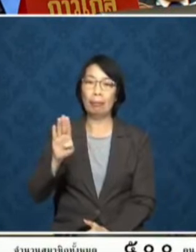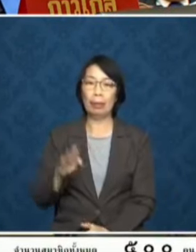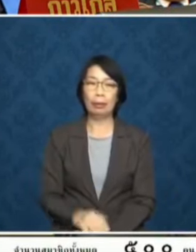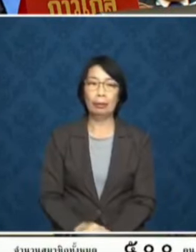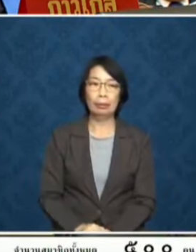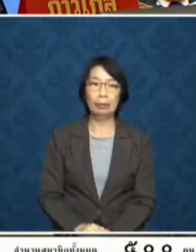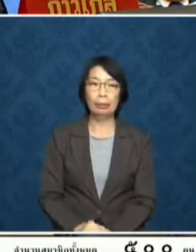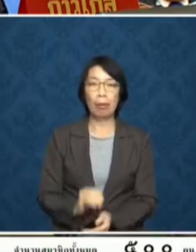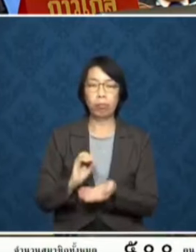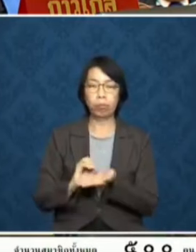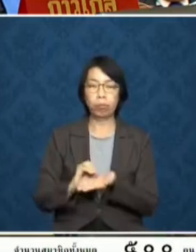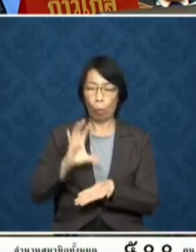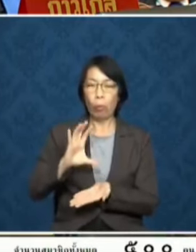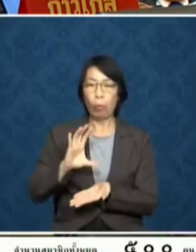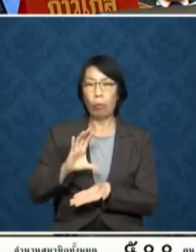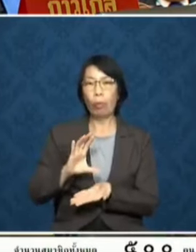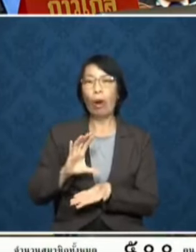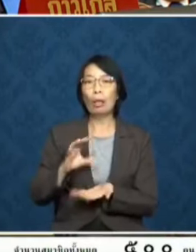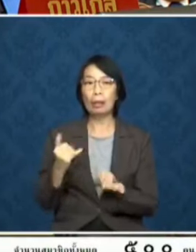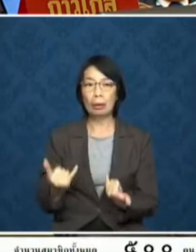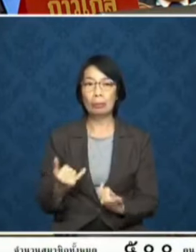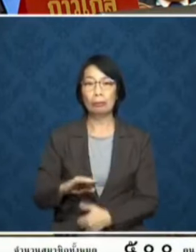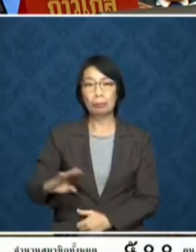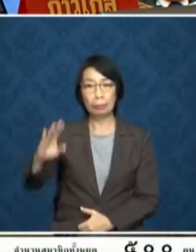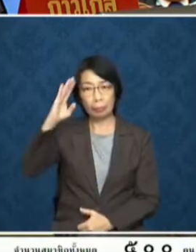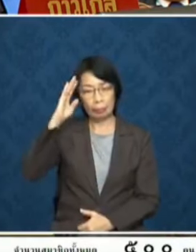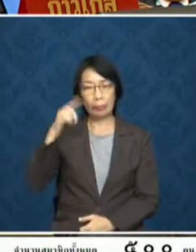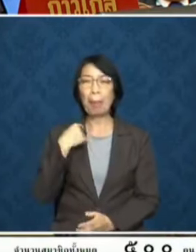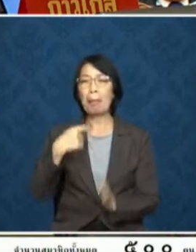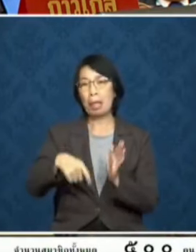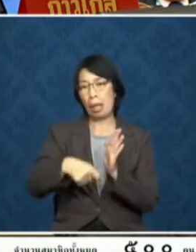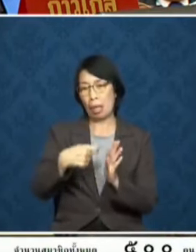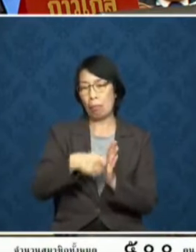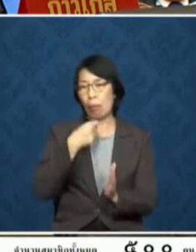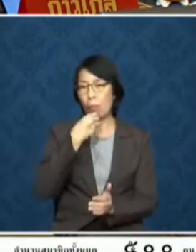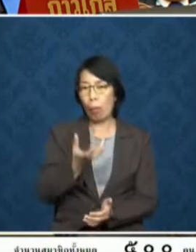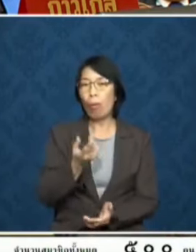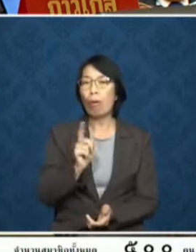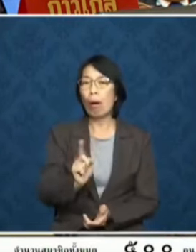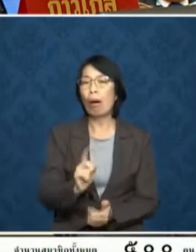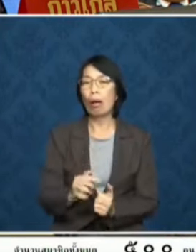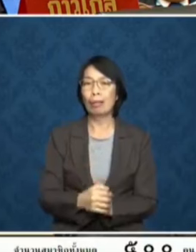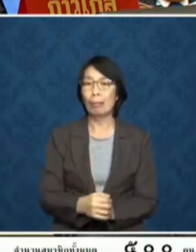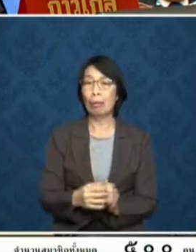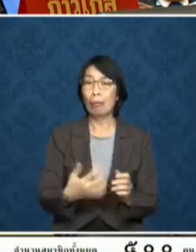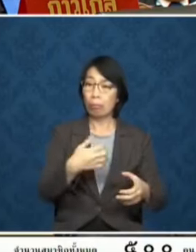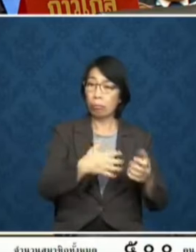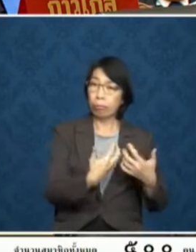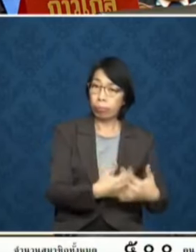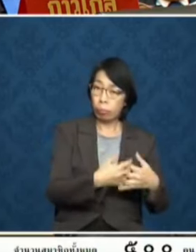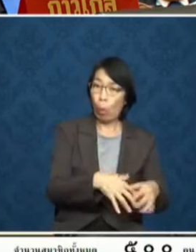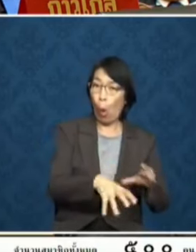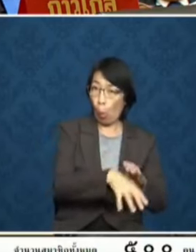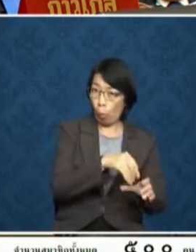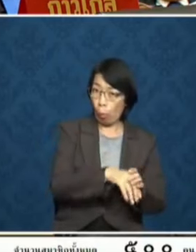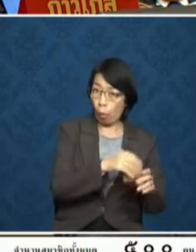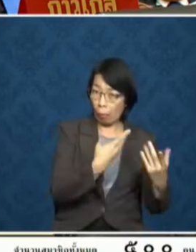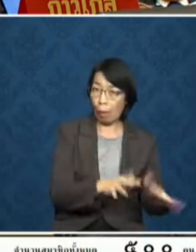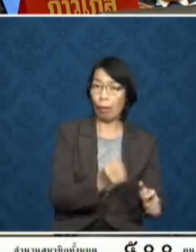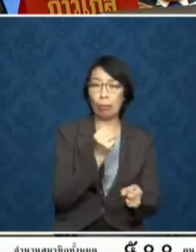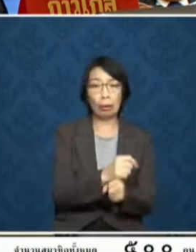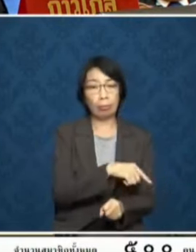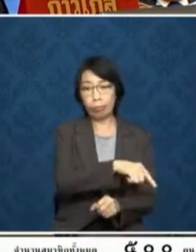มูลค่ามหาศาลมากค่ะซึ่งกองทัพก็ยังอ้างว่าผลผลิตเหล่านี้ผลิตในโรงกลั่นแล้วก็ดำเนิน